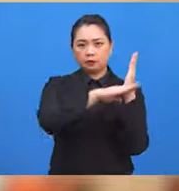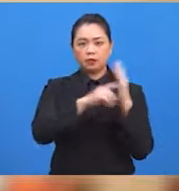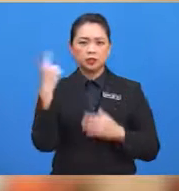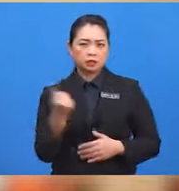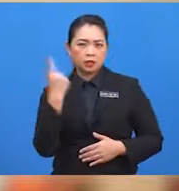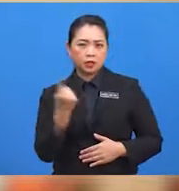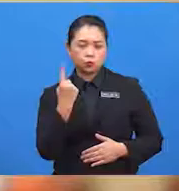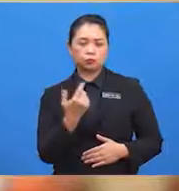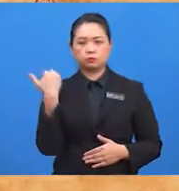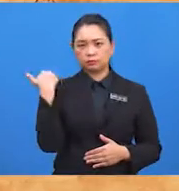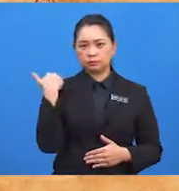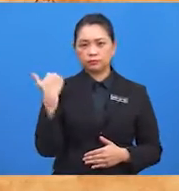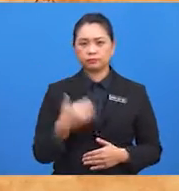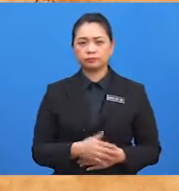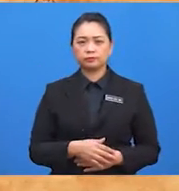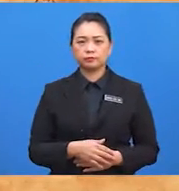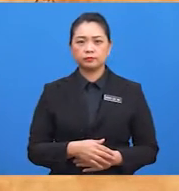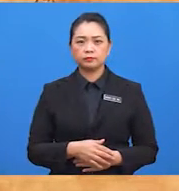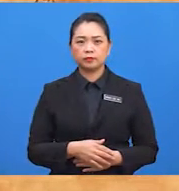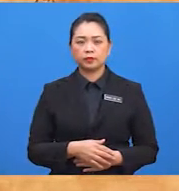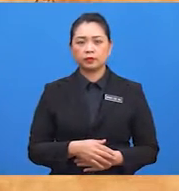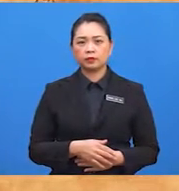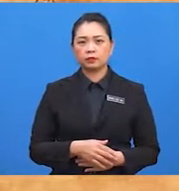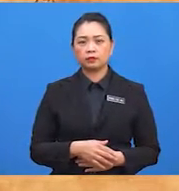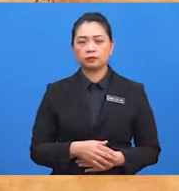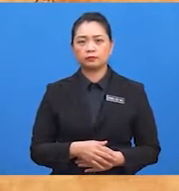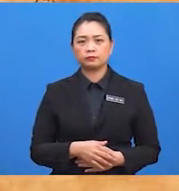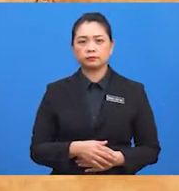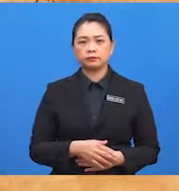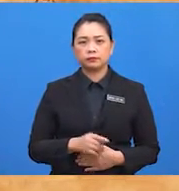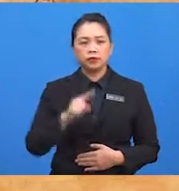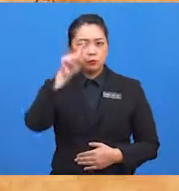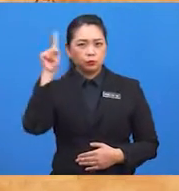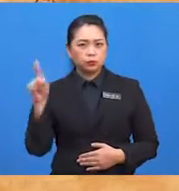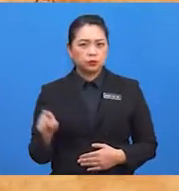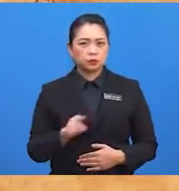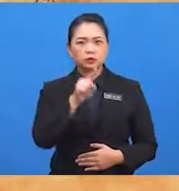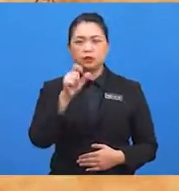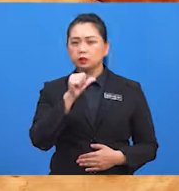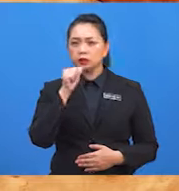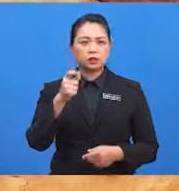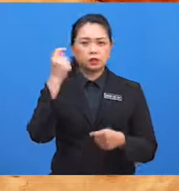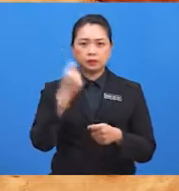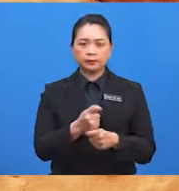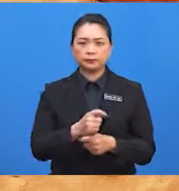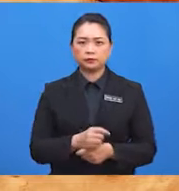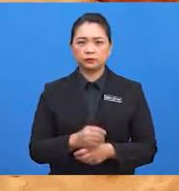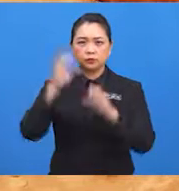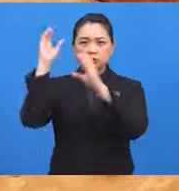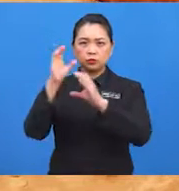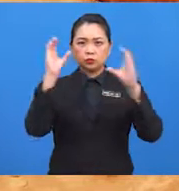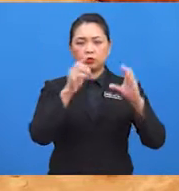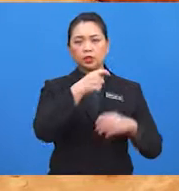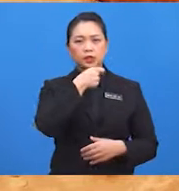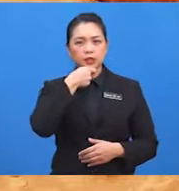jangkaan penduduk. Pusingan musim kering dan musim hujan ini selalu tidak menentu. Cuaca kering